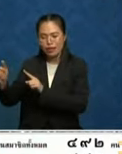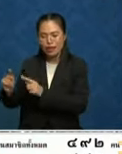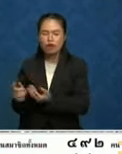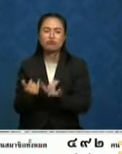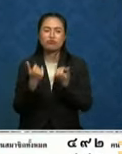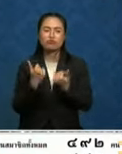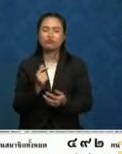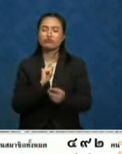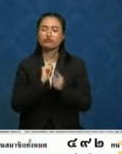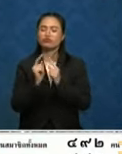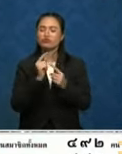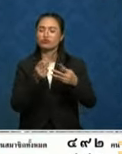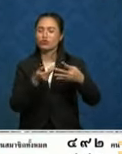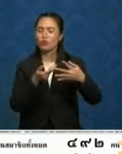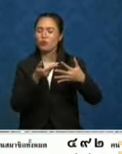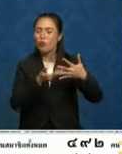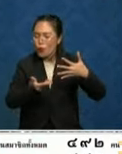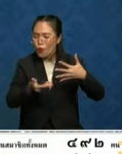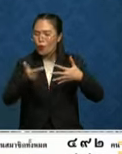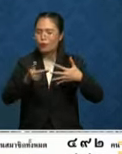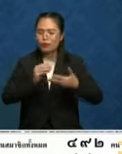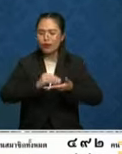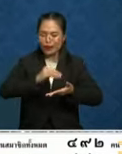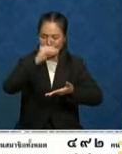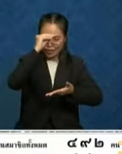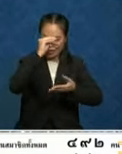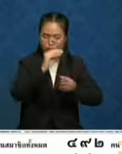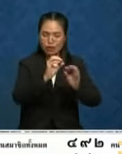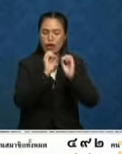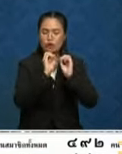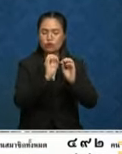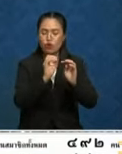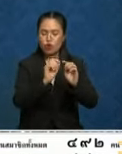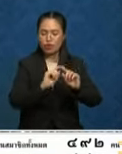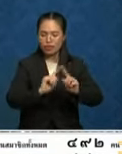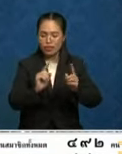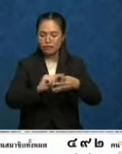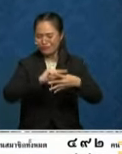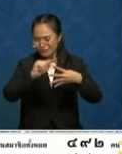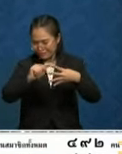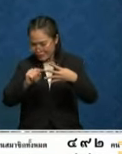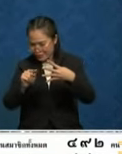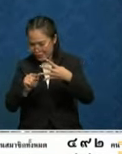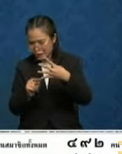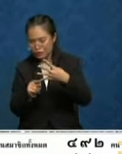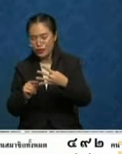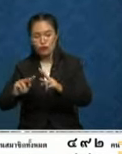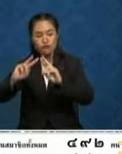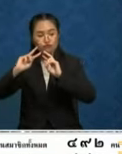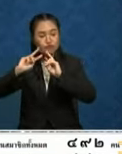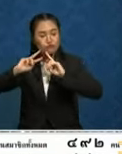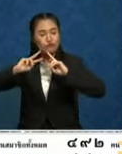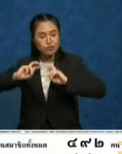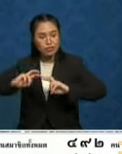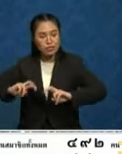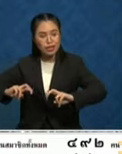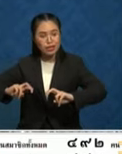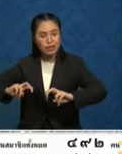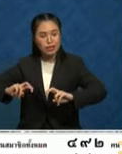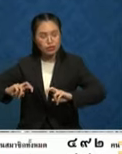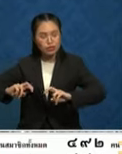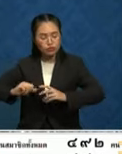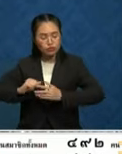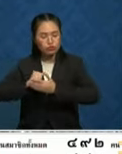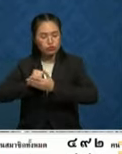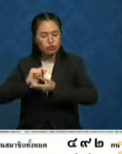ระดับการเรียนการสอนนะคะดังนั้นในการวิจัยการทำให้มหาลัยนอก